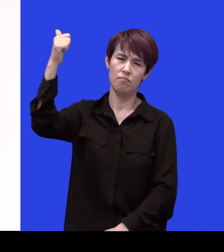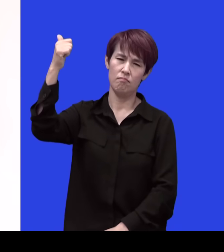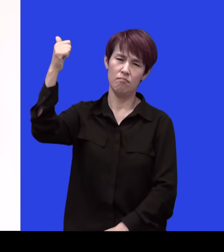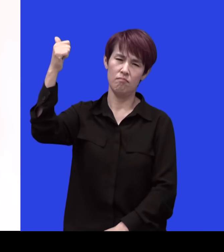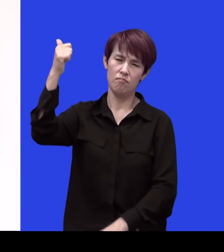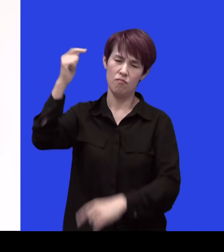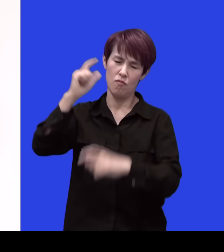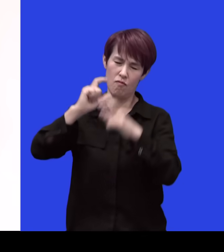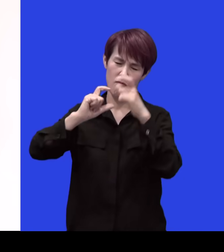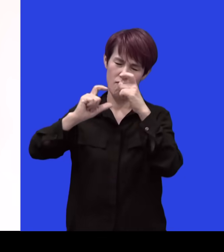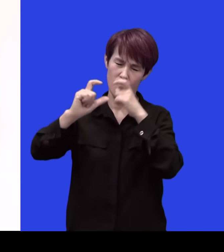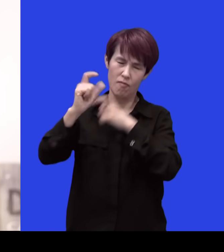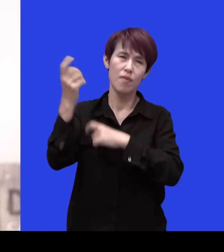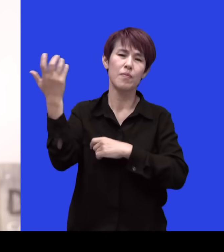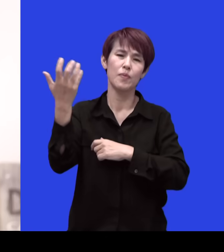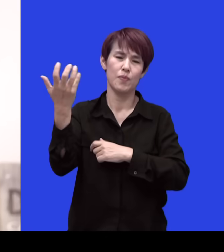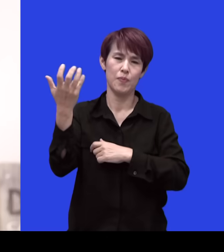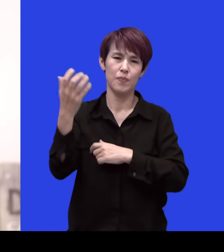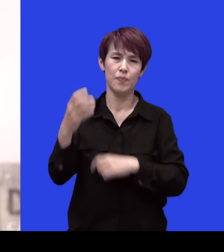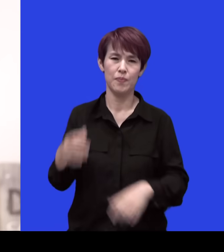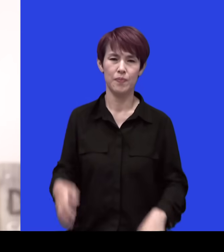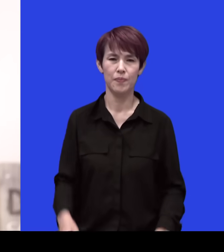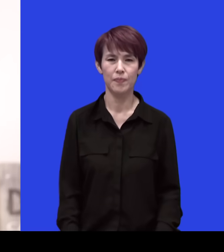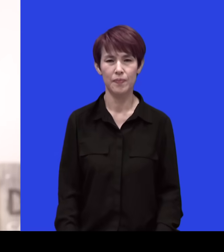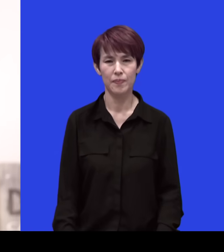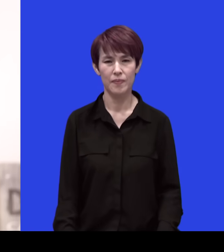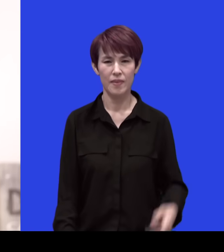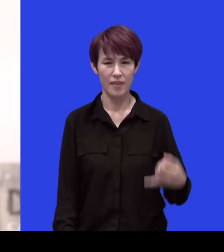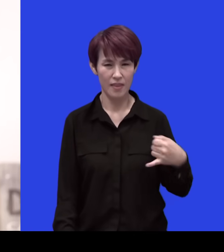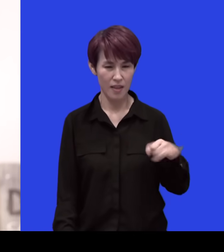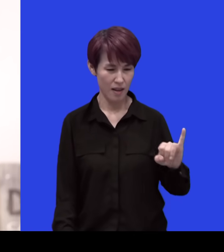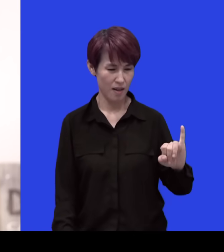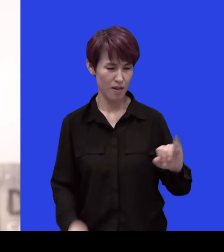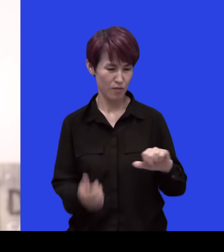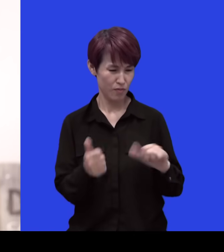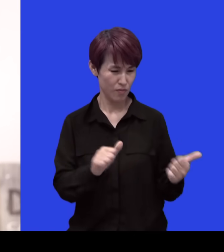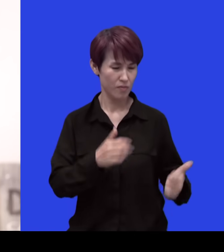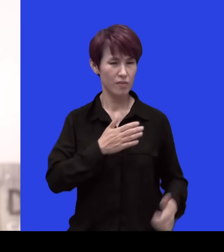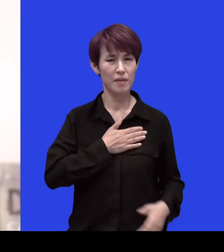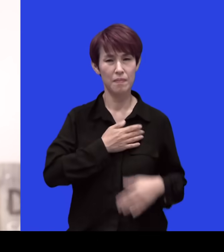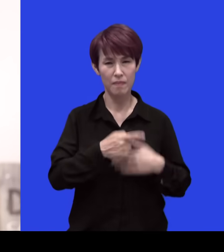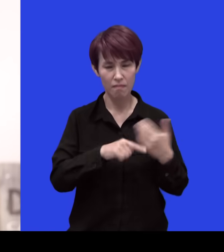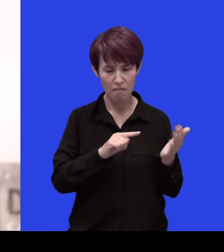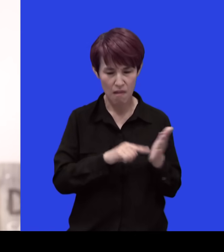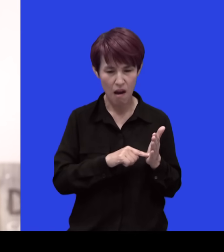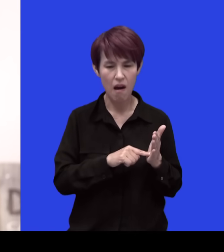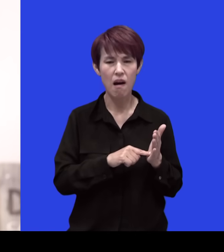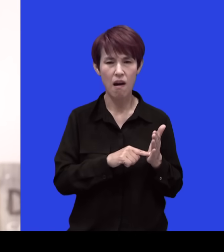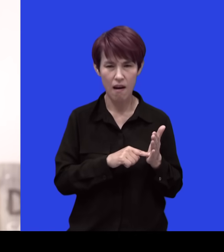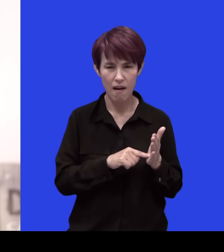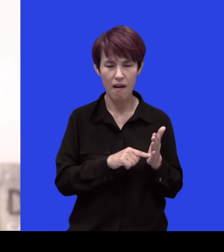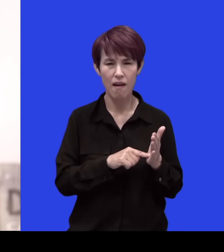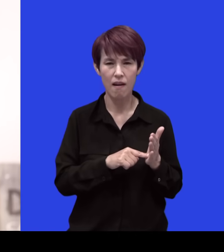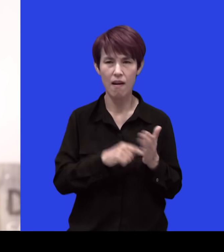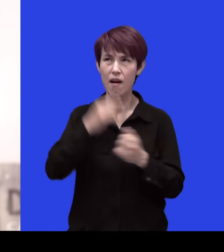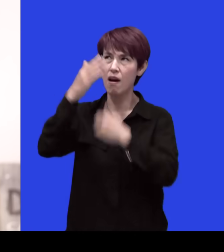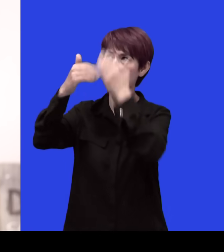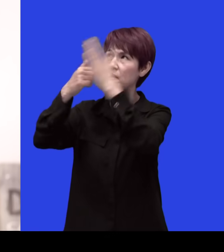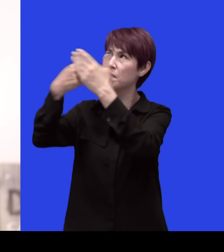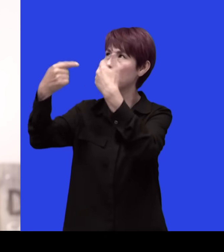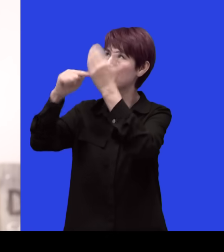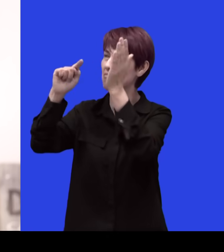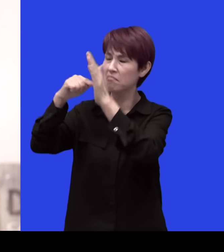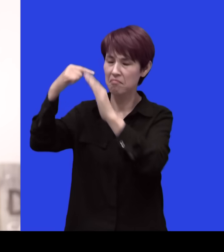높은 고난을 받으셨다. 그걸 이제 딸을 잃어버린 아버지의 마음에서 그게 더 절실하게